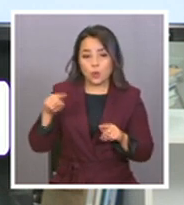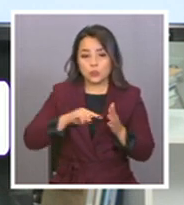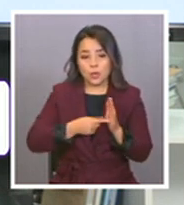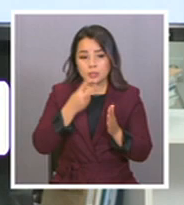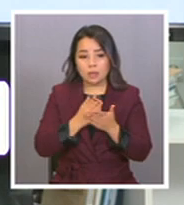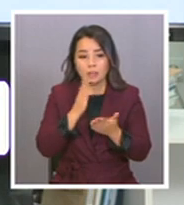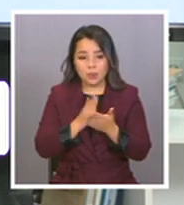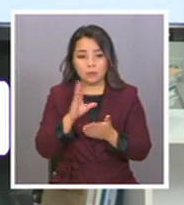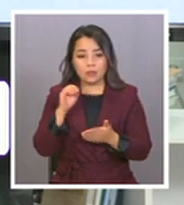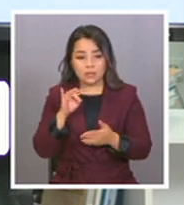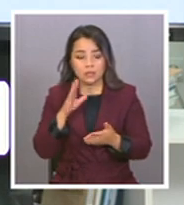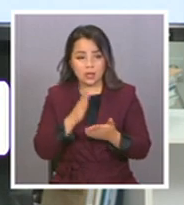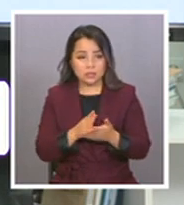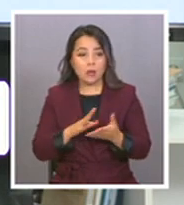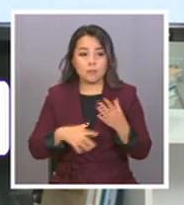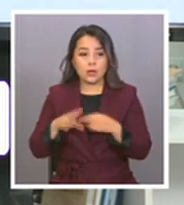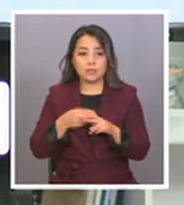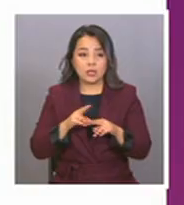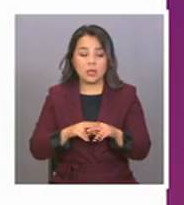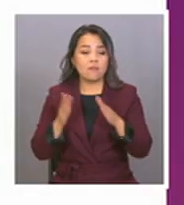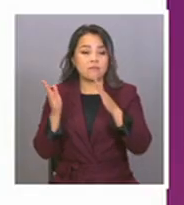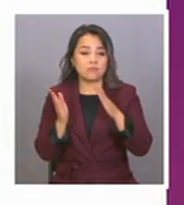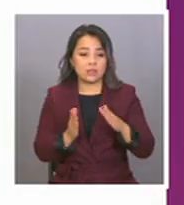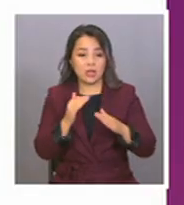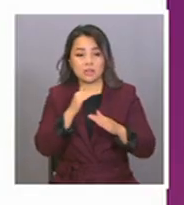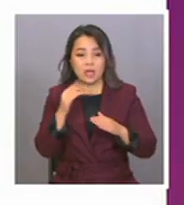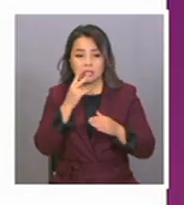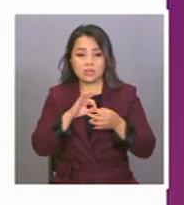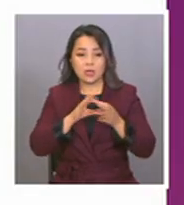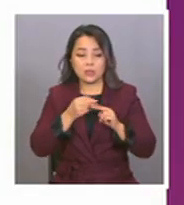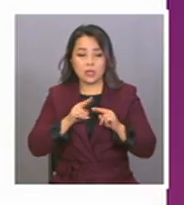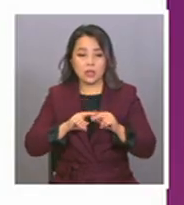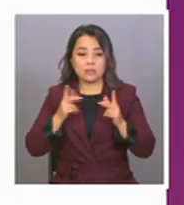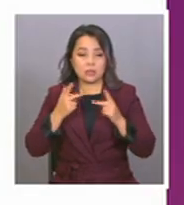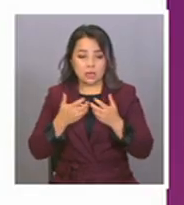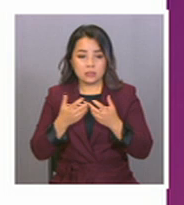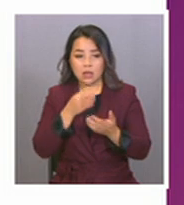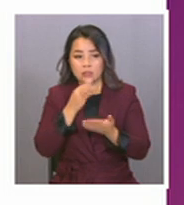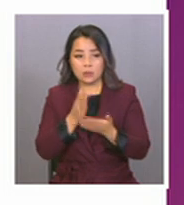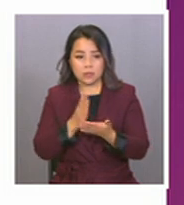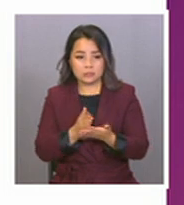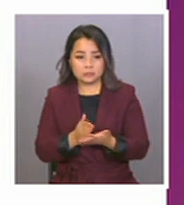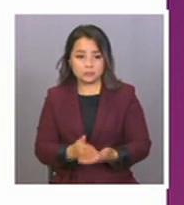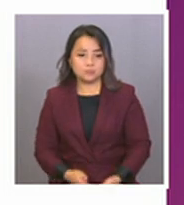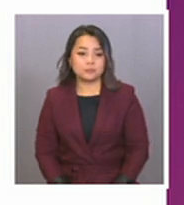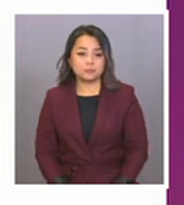векторлар болсын. Яғни барлық векторға нөлдік вектор ол коллинияр вектор болып табылады.